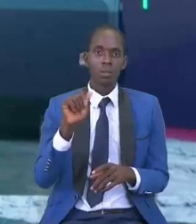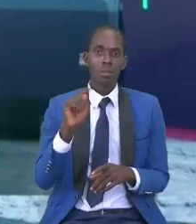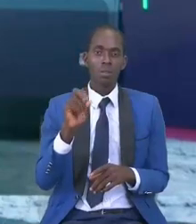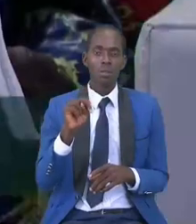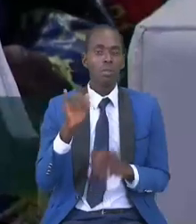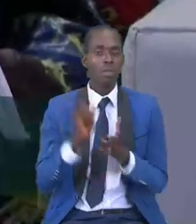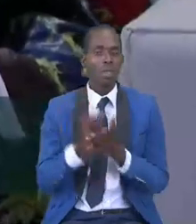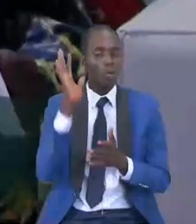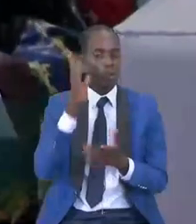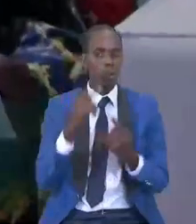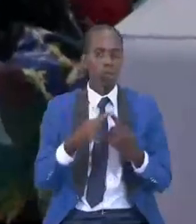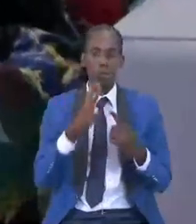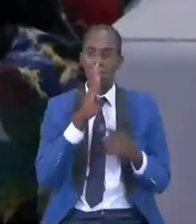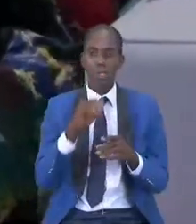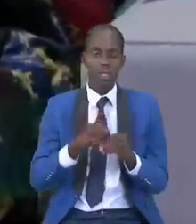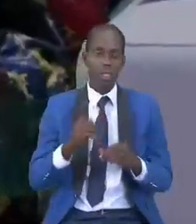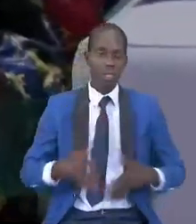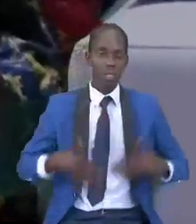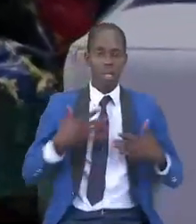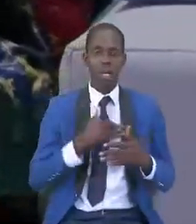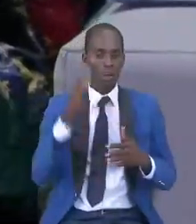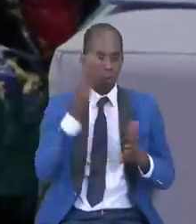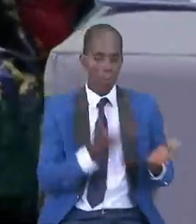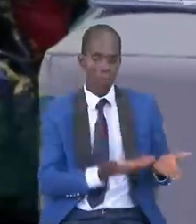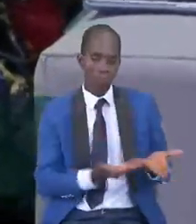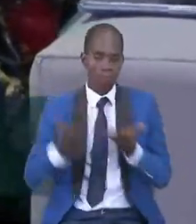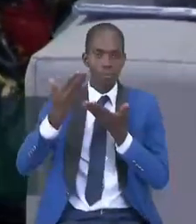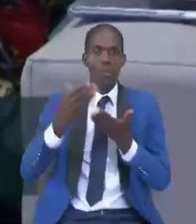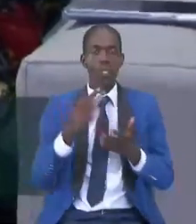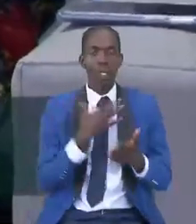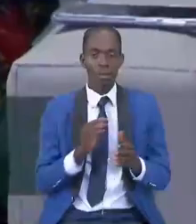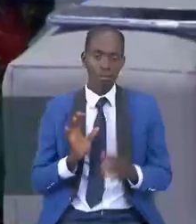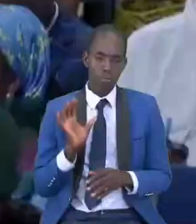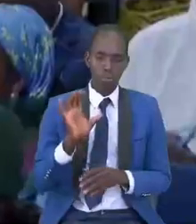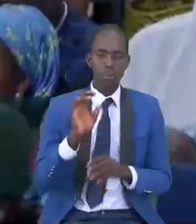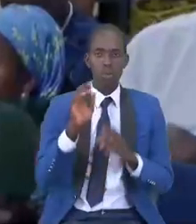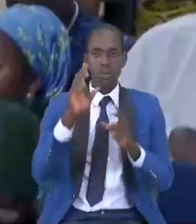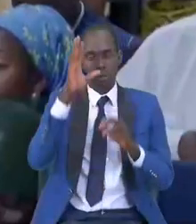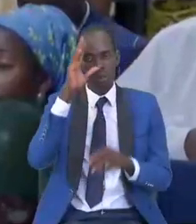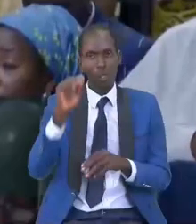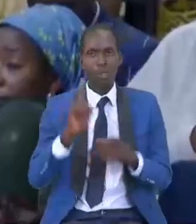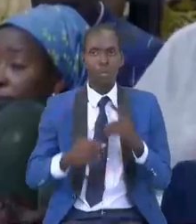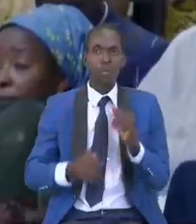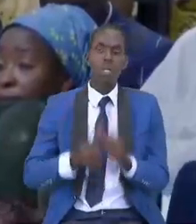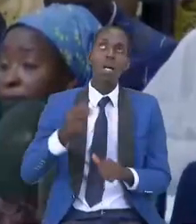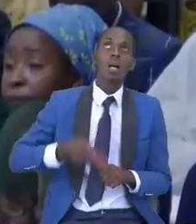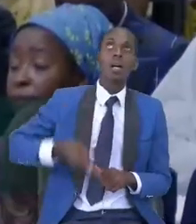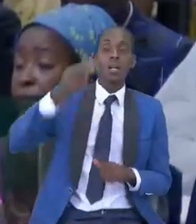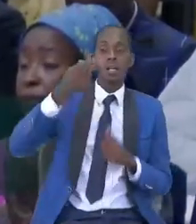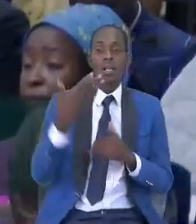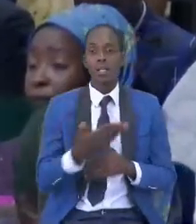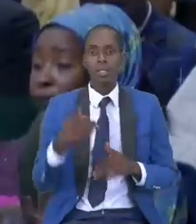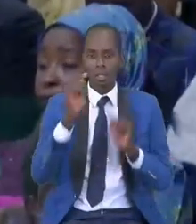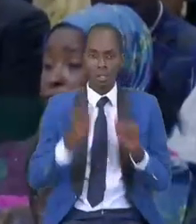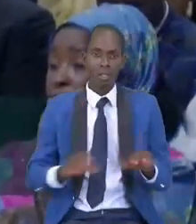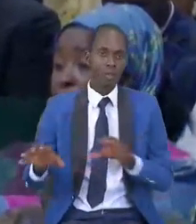sera accomplie dans sa vie et qui va le propulser et le pousser à la plus grande chose